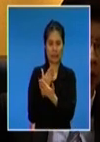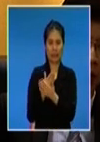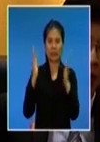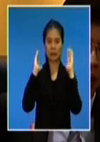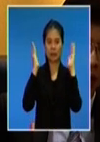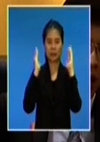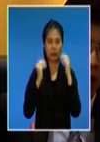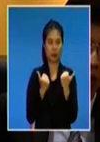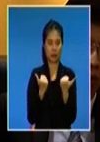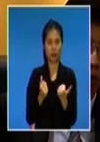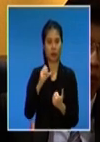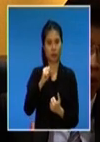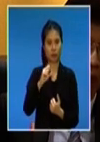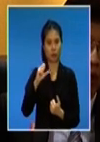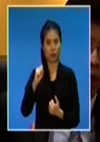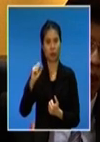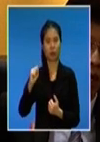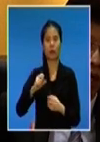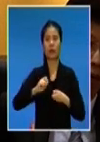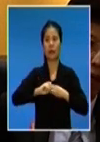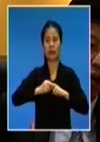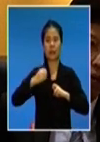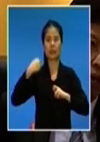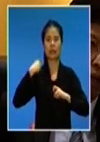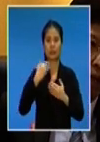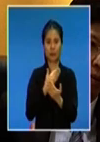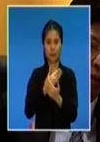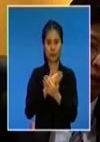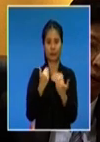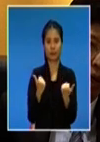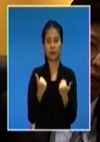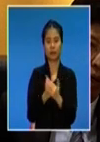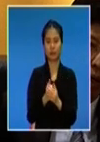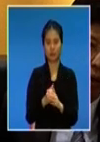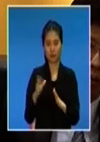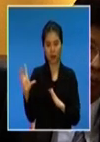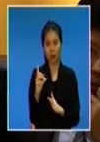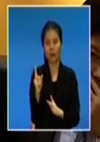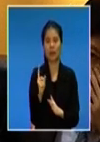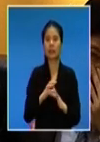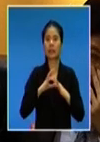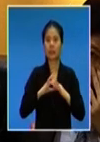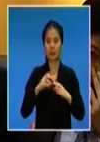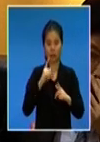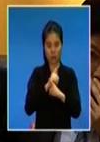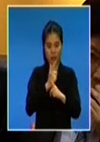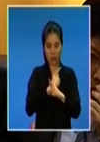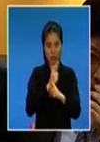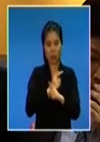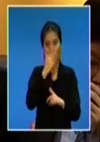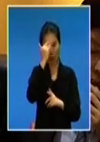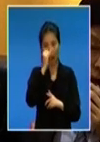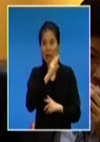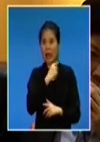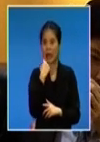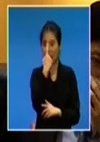สอยู่ในภาวะที่ค่อนข้างขับขันเงินตรงนี้เยอะมากดังนั้นของสสสต้องเอามาใช้ในเรื่องเหล้านะครับเพราะว่าดื่มเหล้าแล้ว